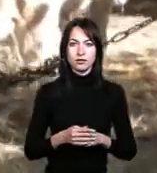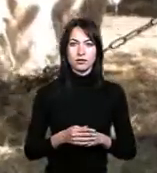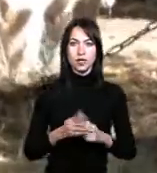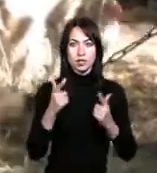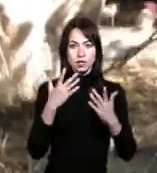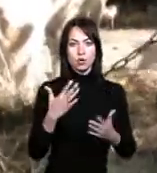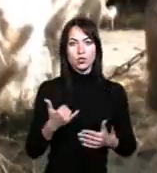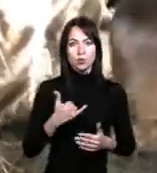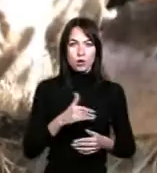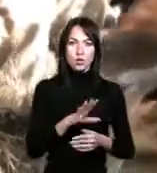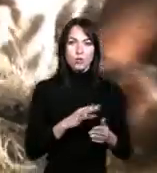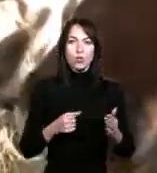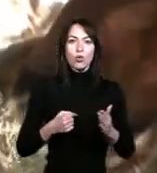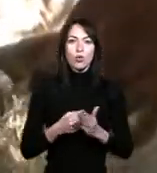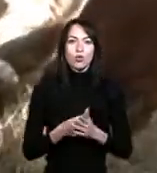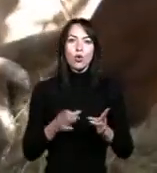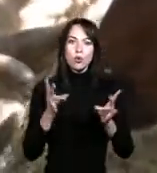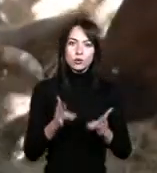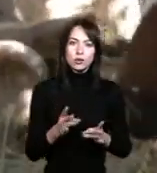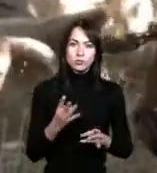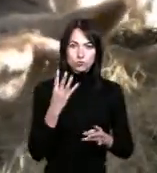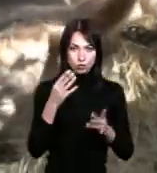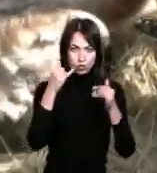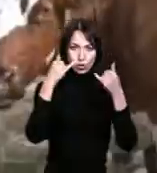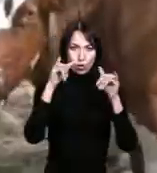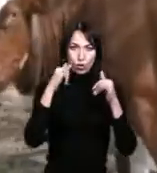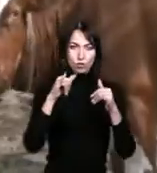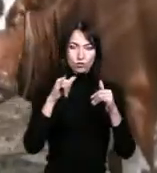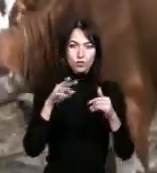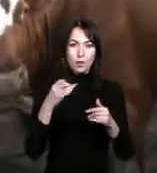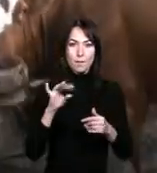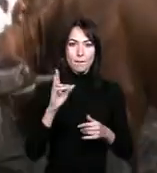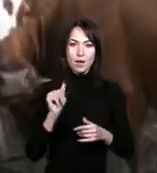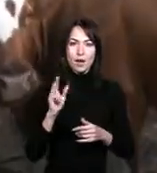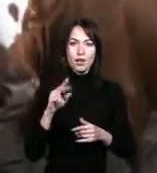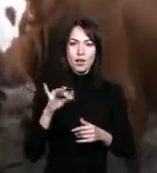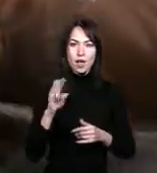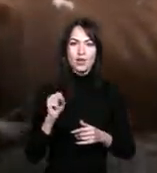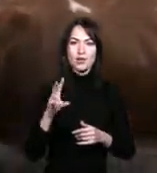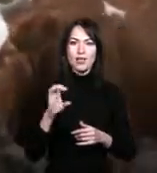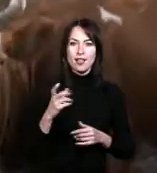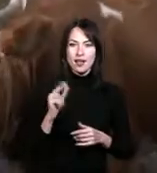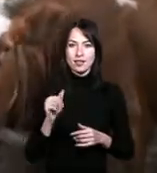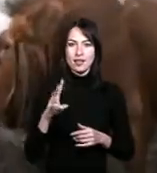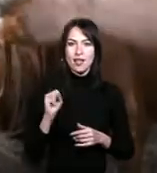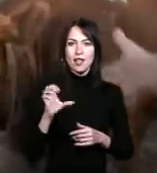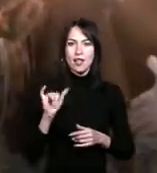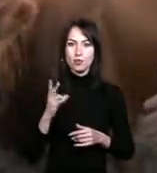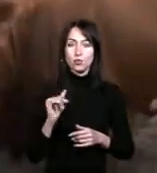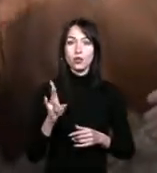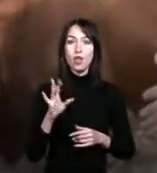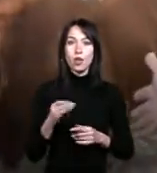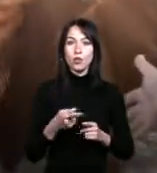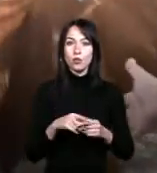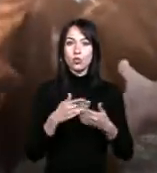Значить, у мене було до трагедії 4 корови: Майка, Каліна, Леська і Ласунька. Ну так як